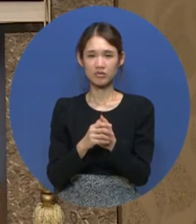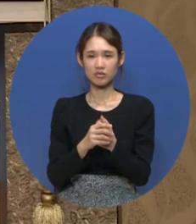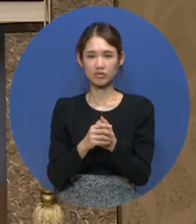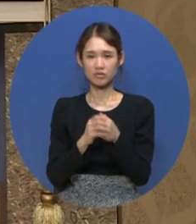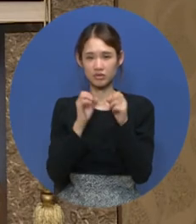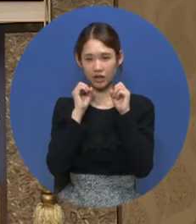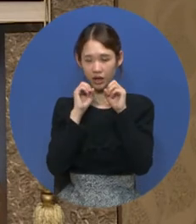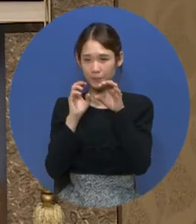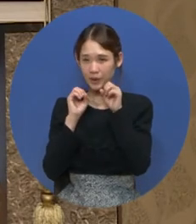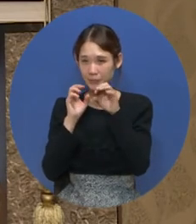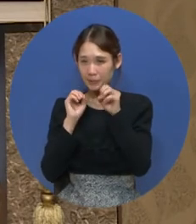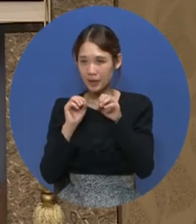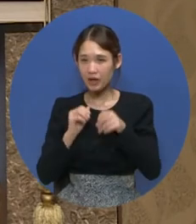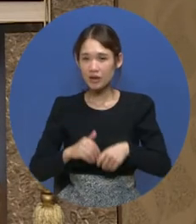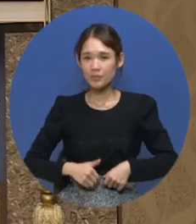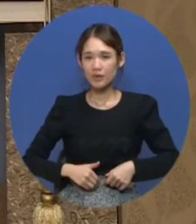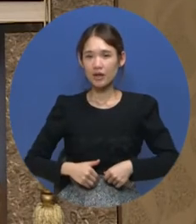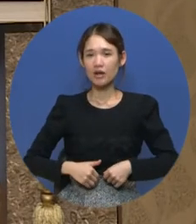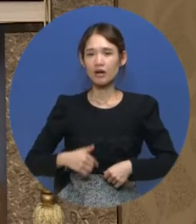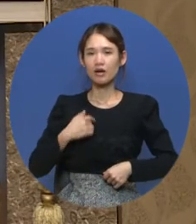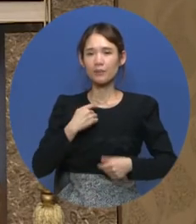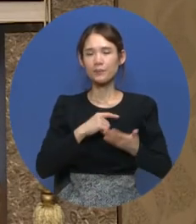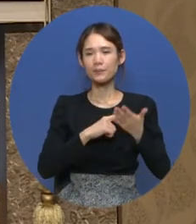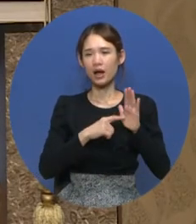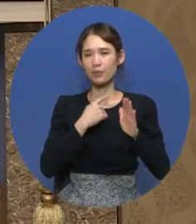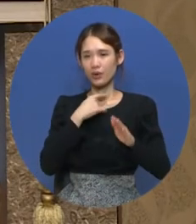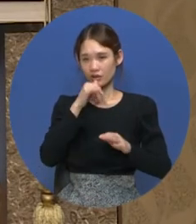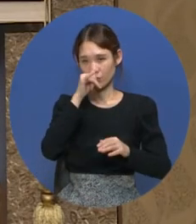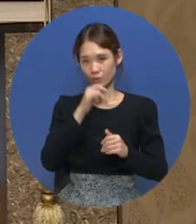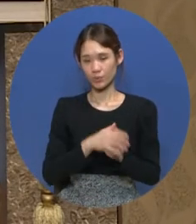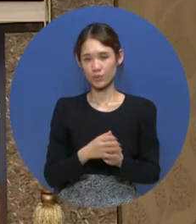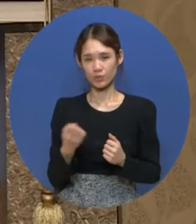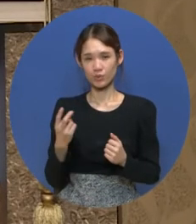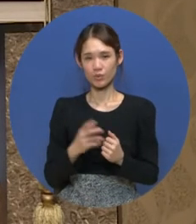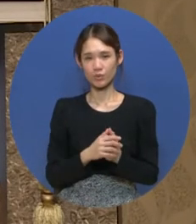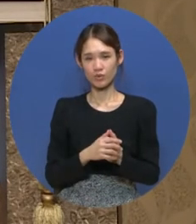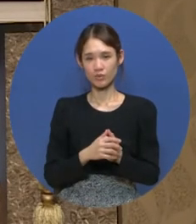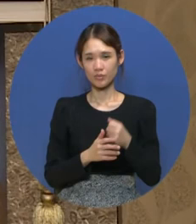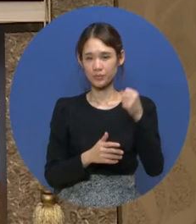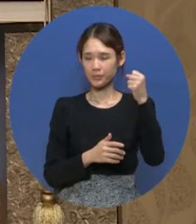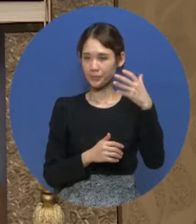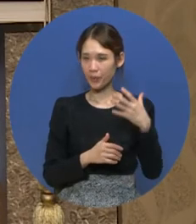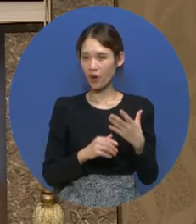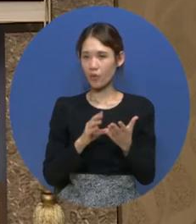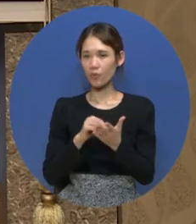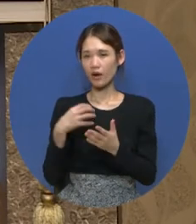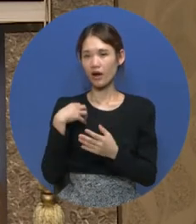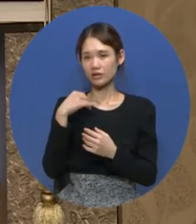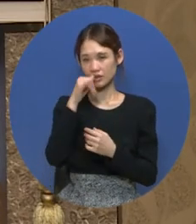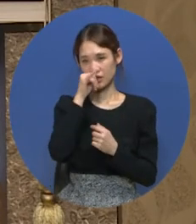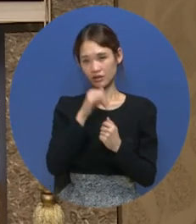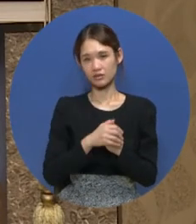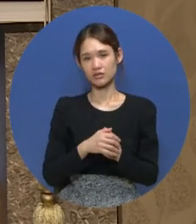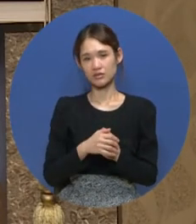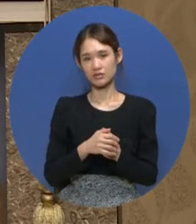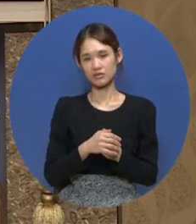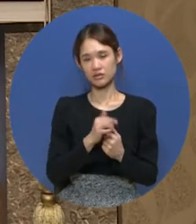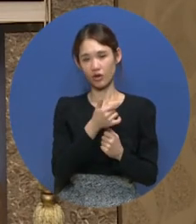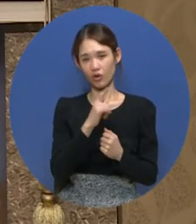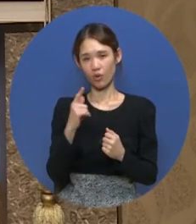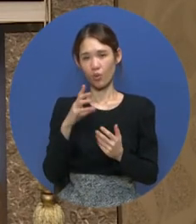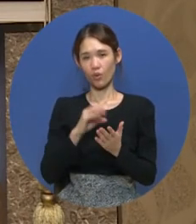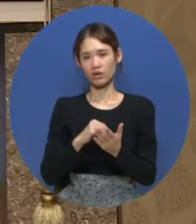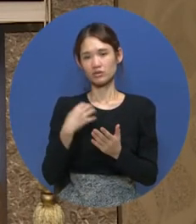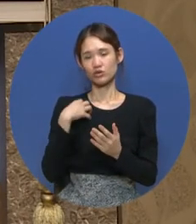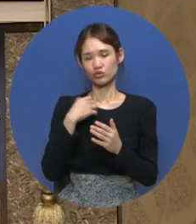알리는 것을 우리가 이제 발표를 했구요 그 다음에 이제 몇 가지 이제 과제들이 있지 않습니까 여러가지 과제들